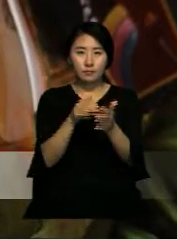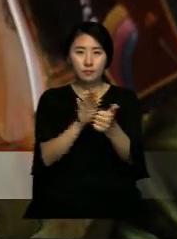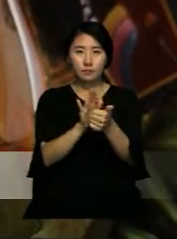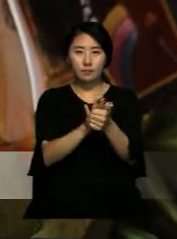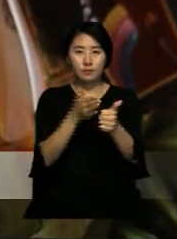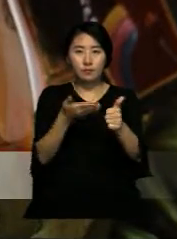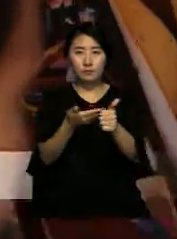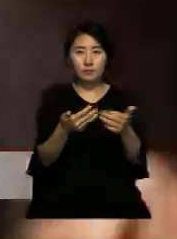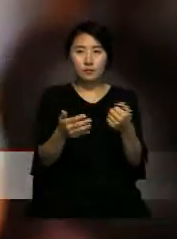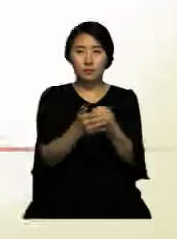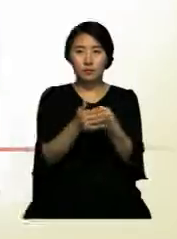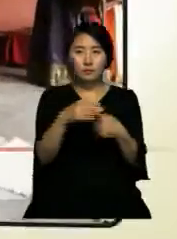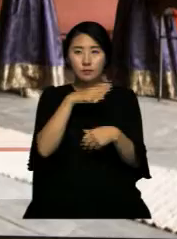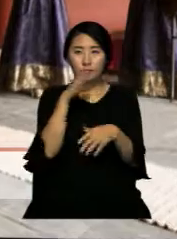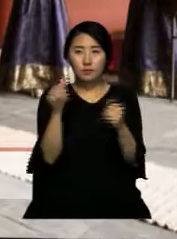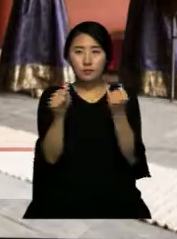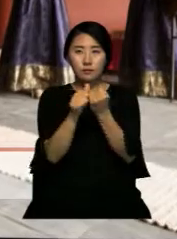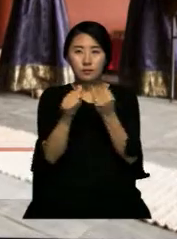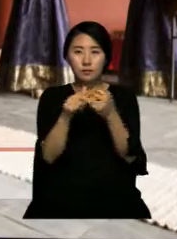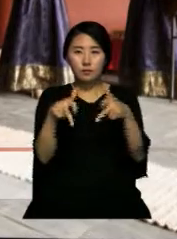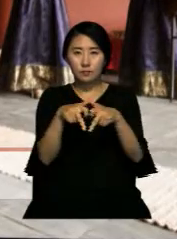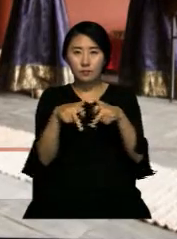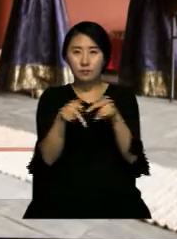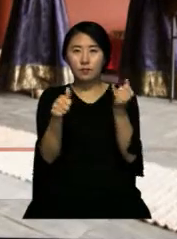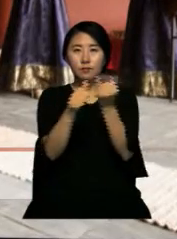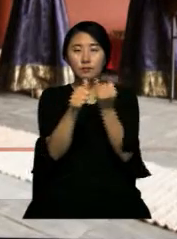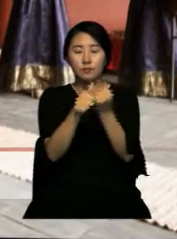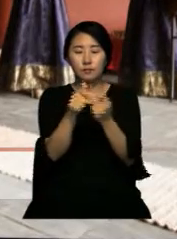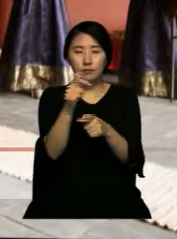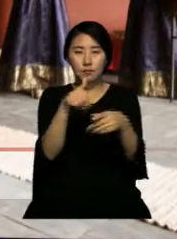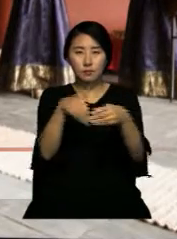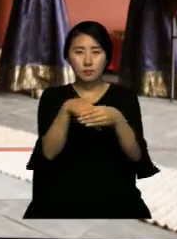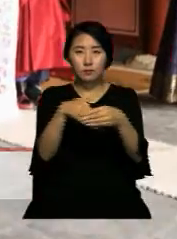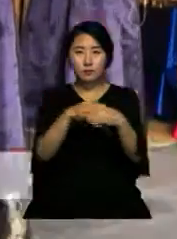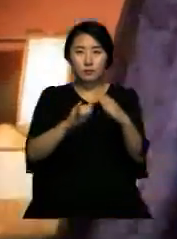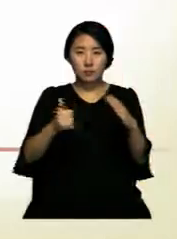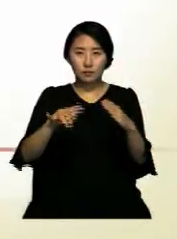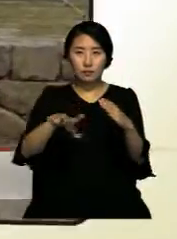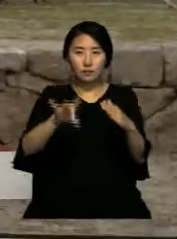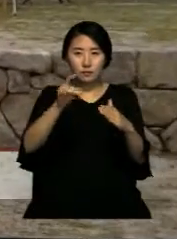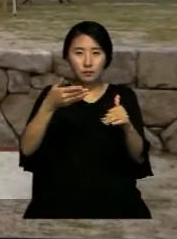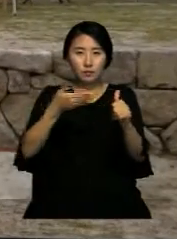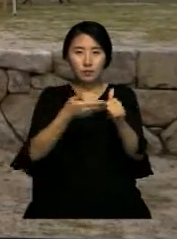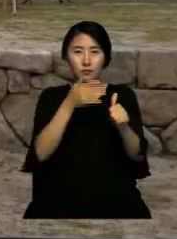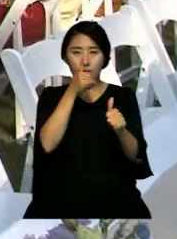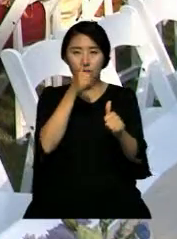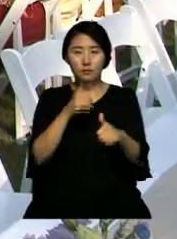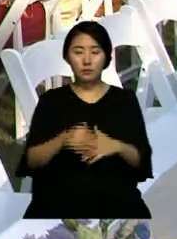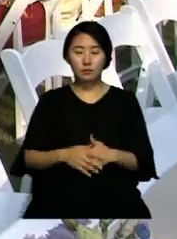지원해주기 때문에 노년 부부와 장애인 부부, 다문화 가정 등의 우선권이 있습니다.